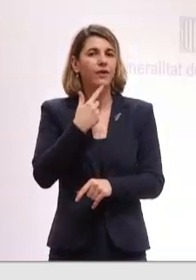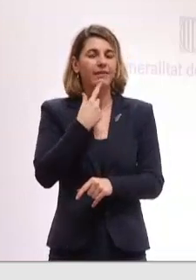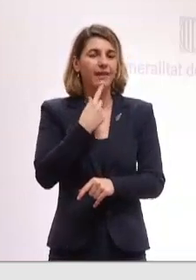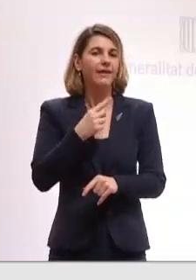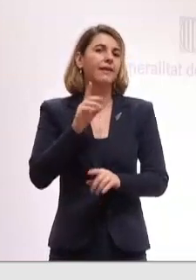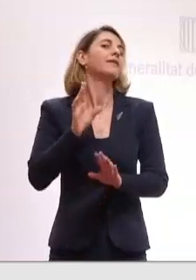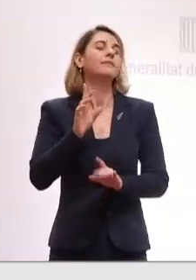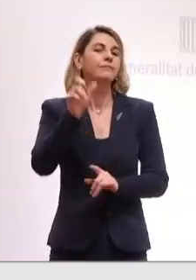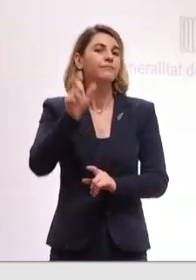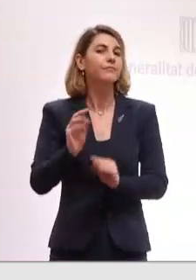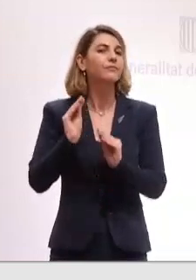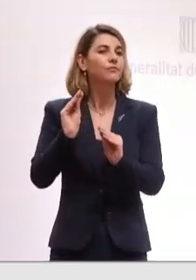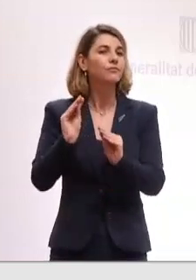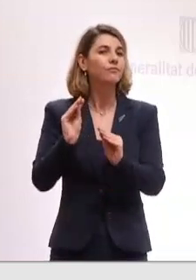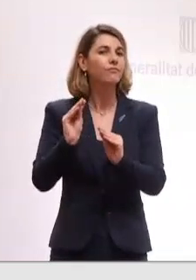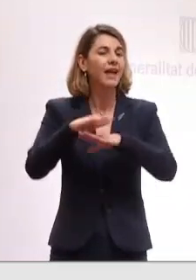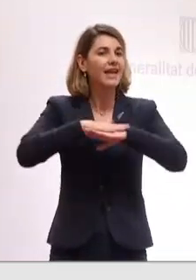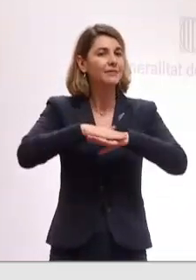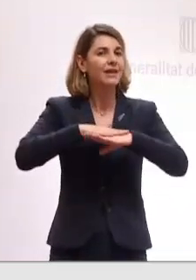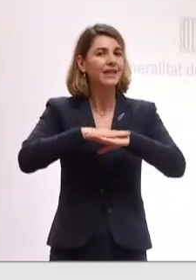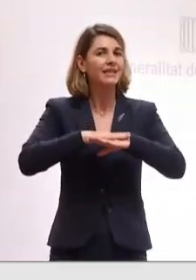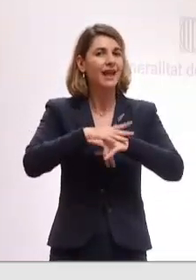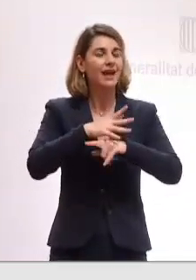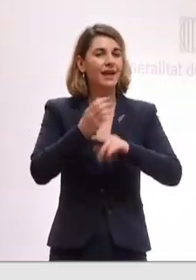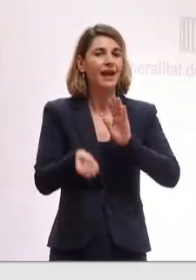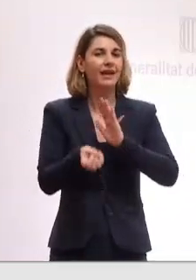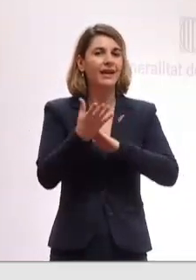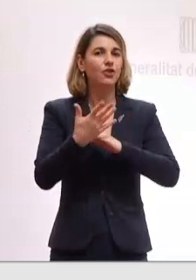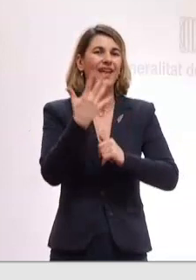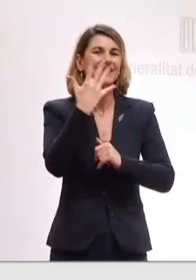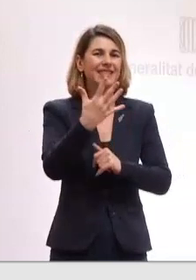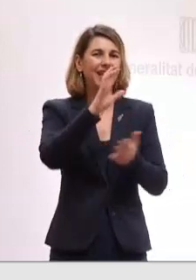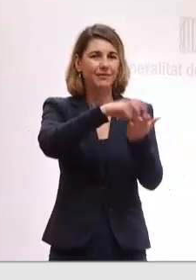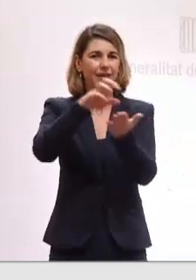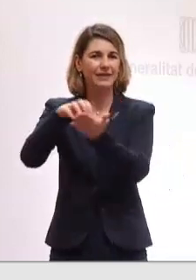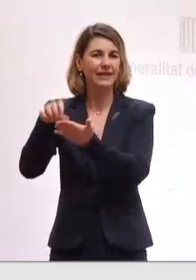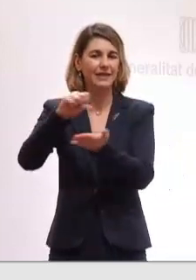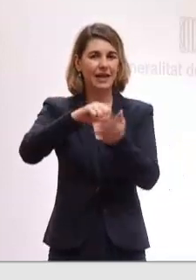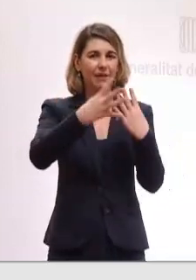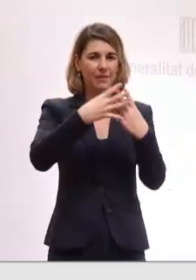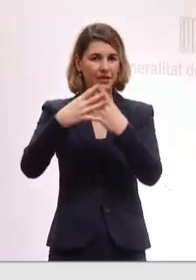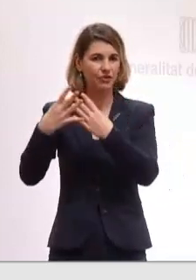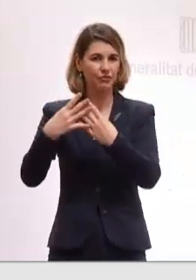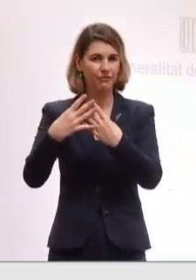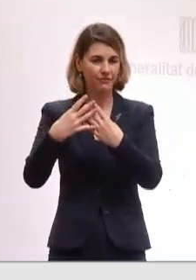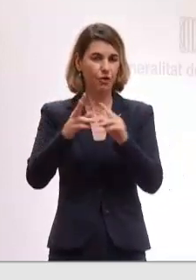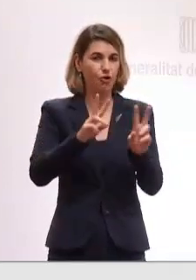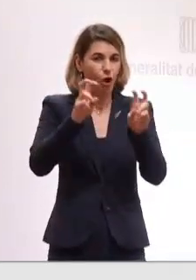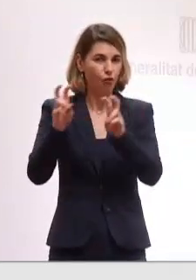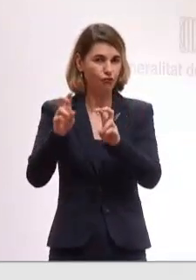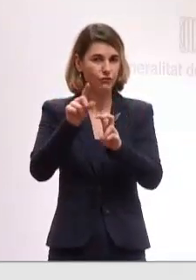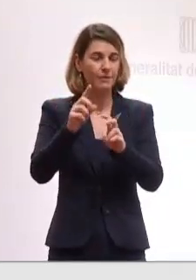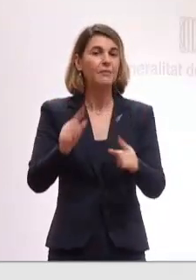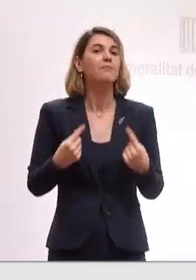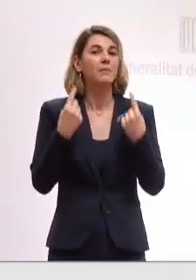va establir les bases de la creació de 5 nous centres penitenciaris i ho va fer incorporant per primera